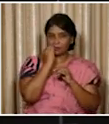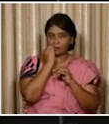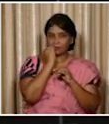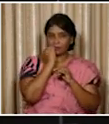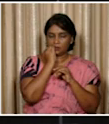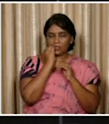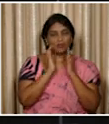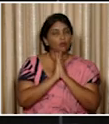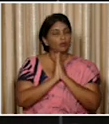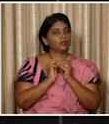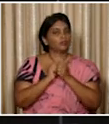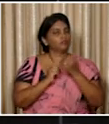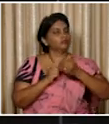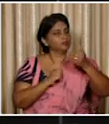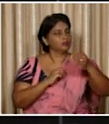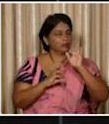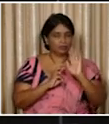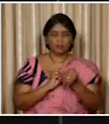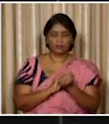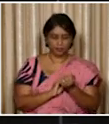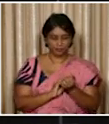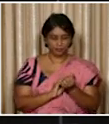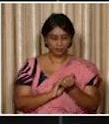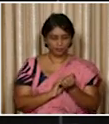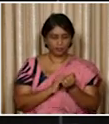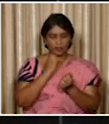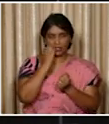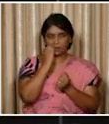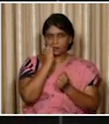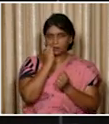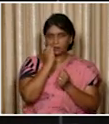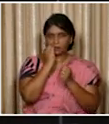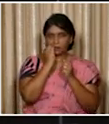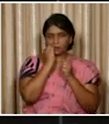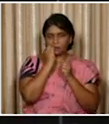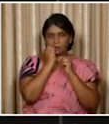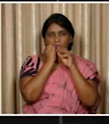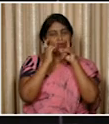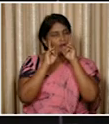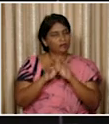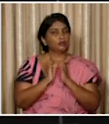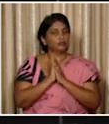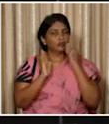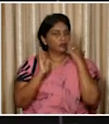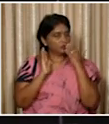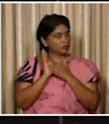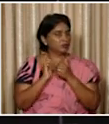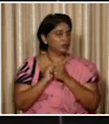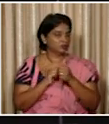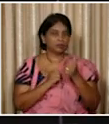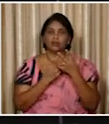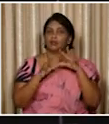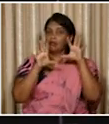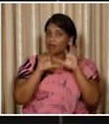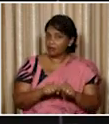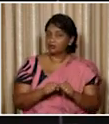வந்துள்ளனர். இந்நிலையில் வெடுக்குநாரிமலை ஆதிலிங்கேஸ்வரர் ஆலயத்தை கையகப்படுத்தும் கைங்கரியத்தை மேற்கொண்டுள்ள இலங்கை தொல்லியல் திணைக்களத்தோடு இணைந்த